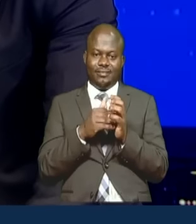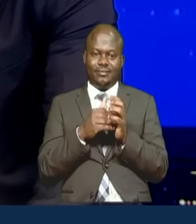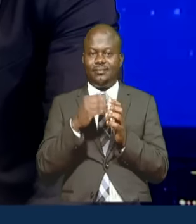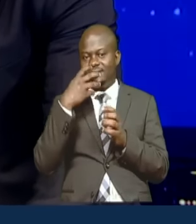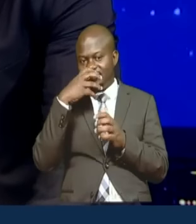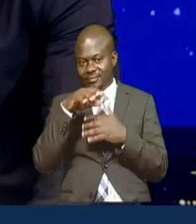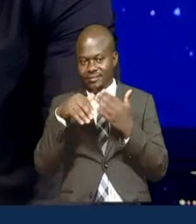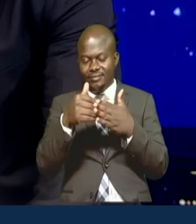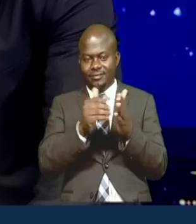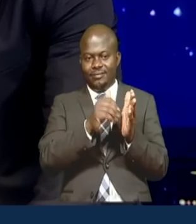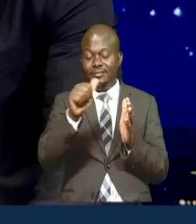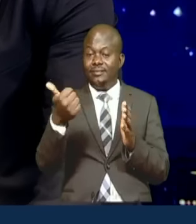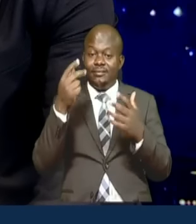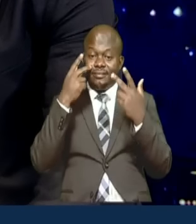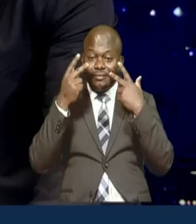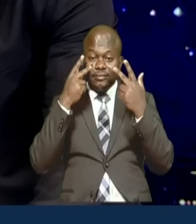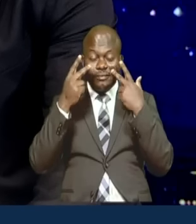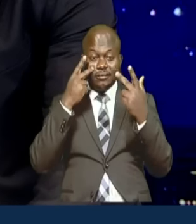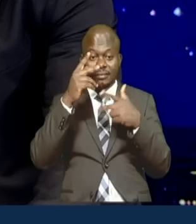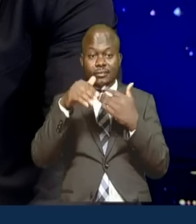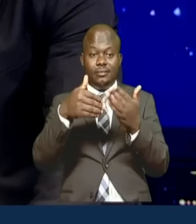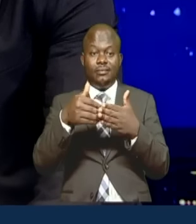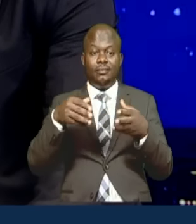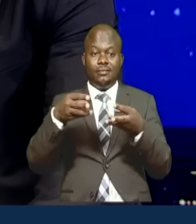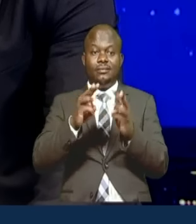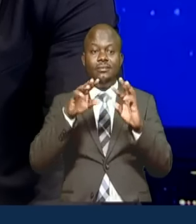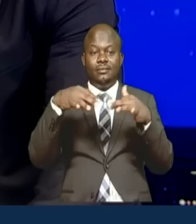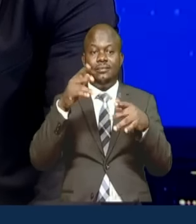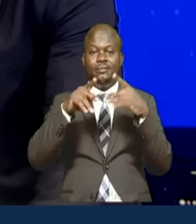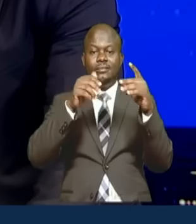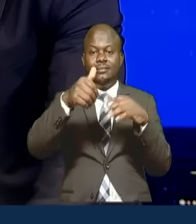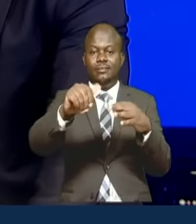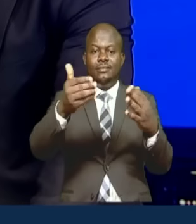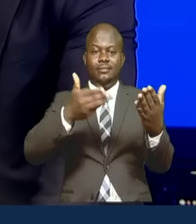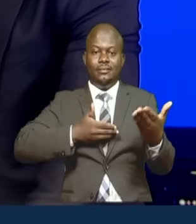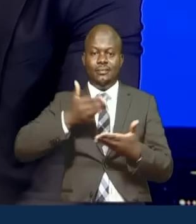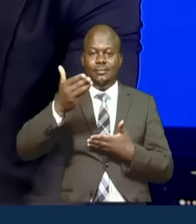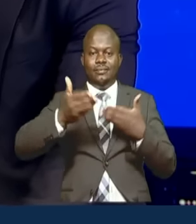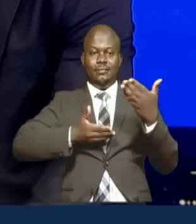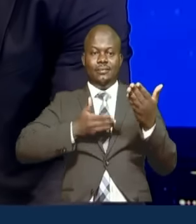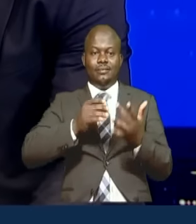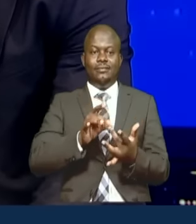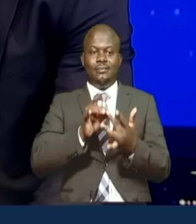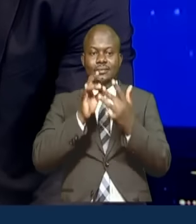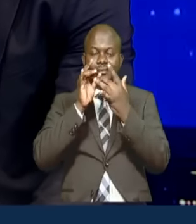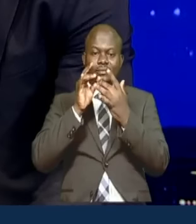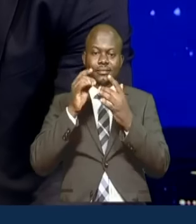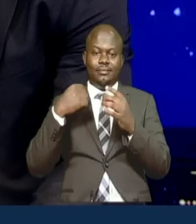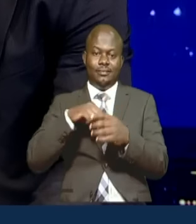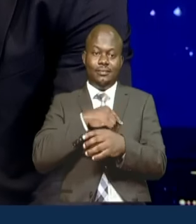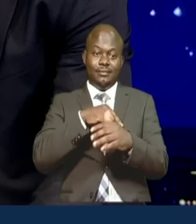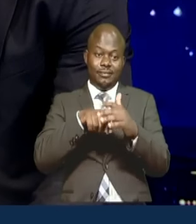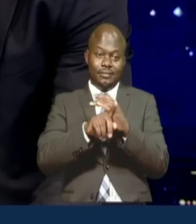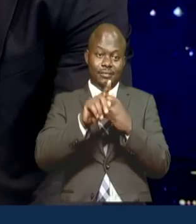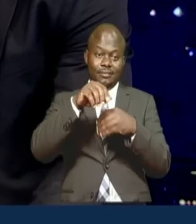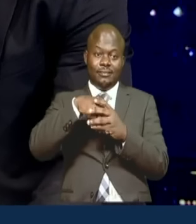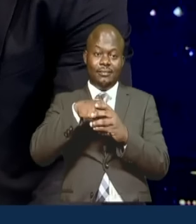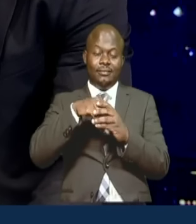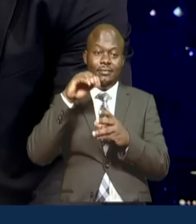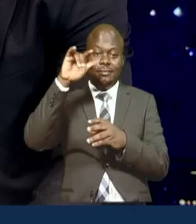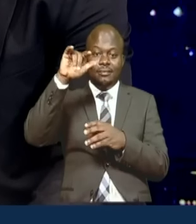bwinshi. Ikindi nabonye ni uburyo abaturage babo batwakiriye by'umwihariko. Njye nyinjiramo, twari dusohotse mu